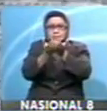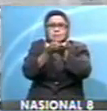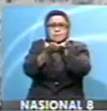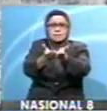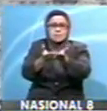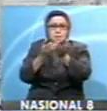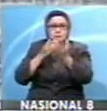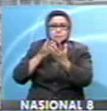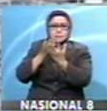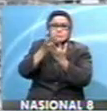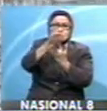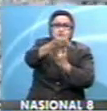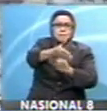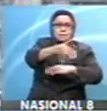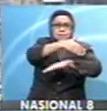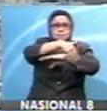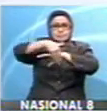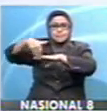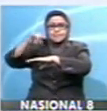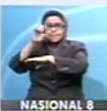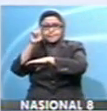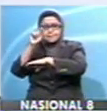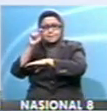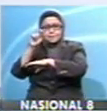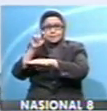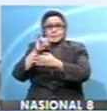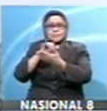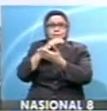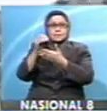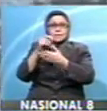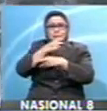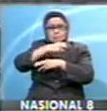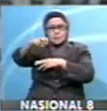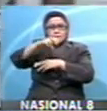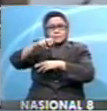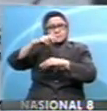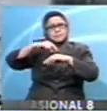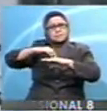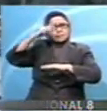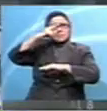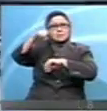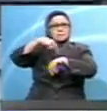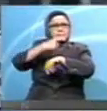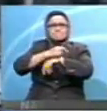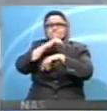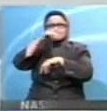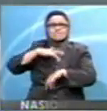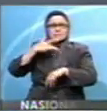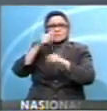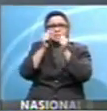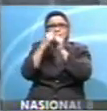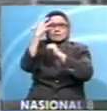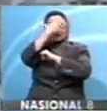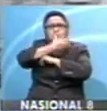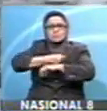Selat fosforus perjalanan ulangalik mengambil masa lebih sejam tidak terasa dengan disajikan keindahan